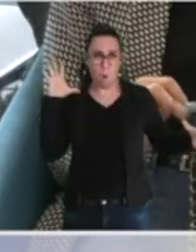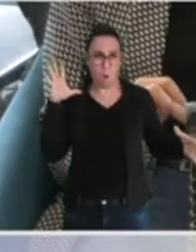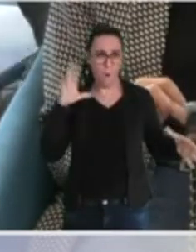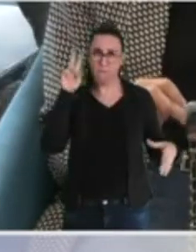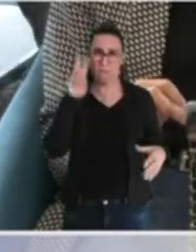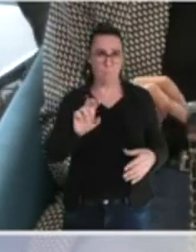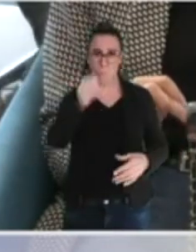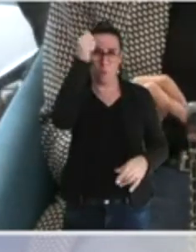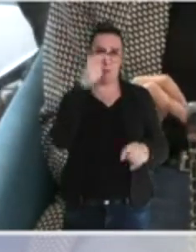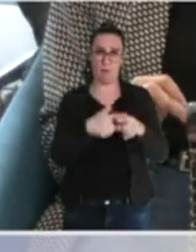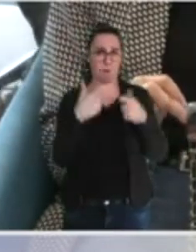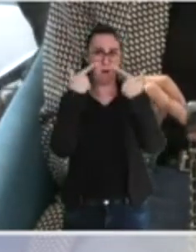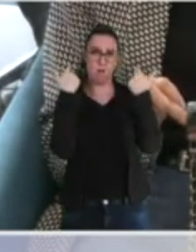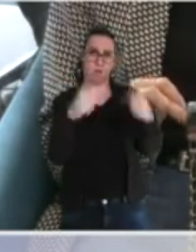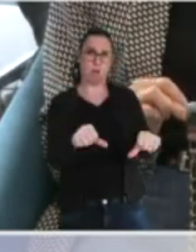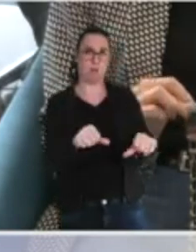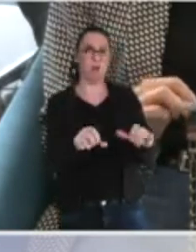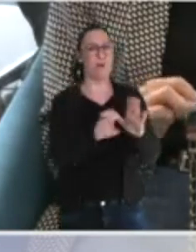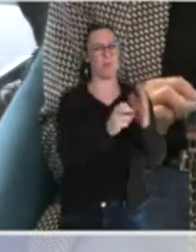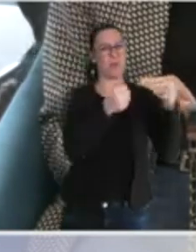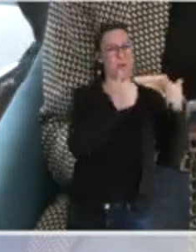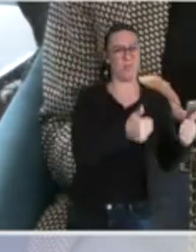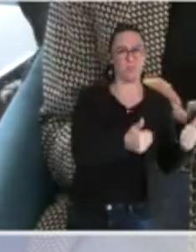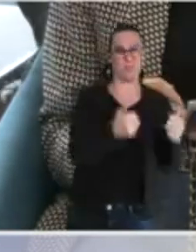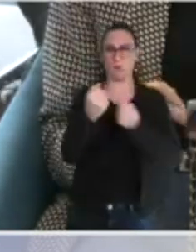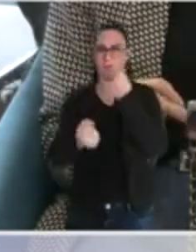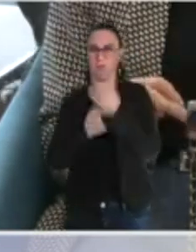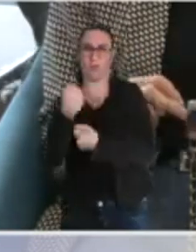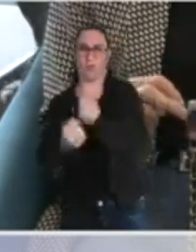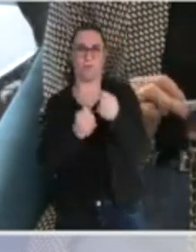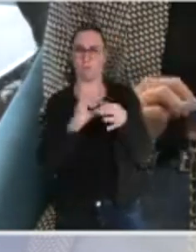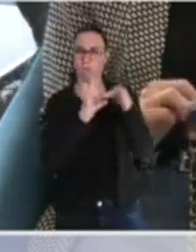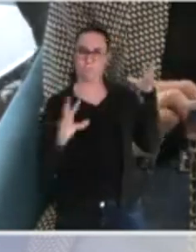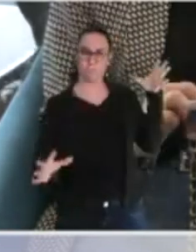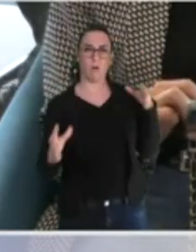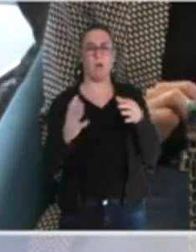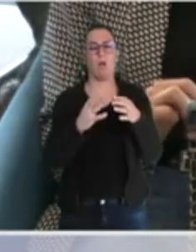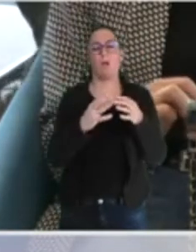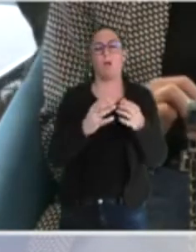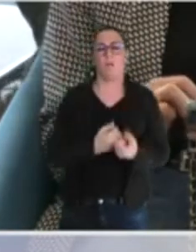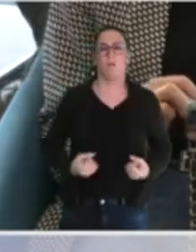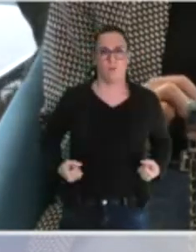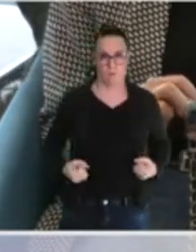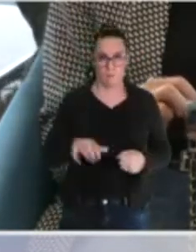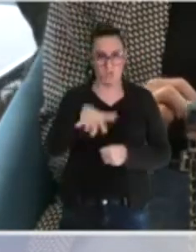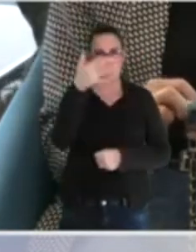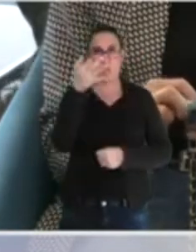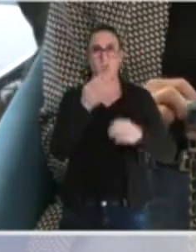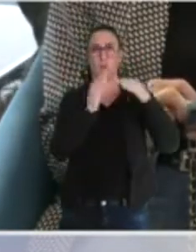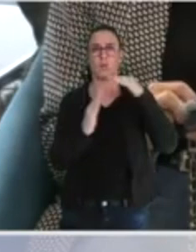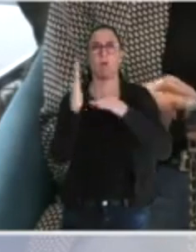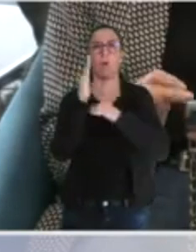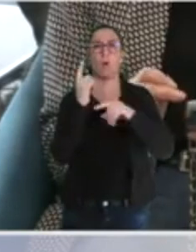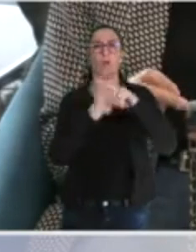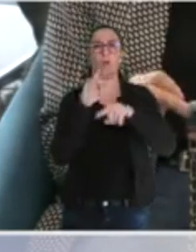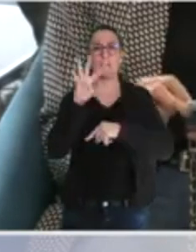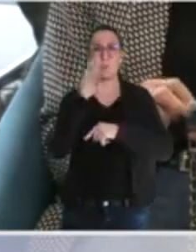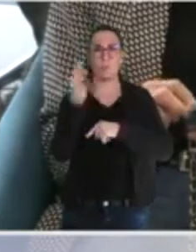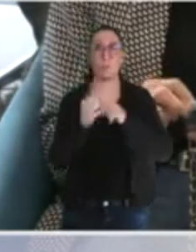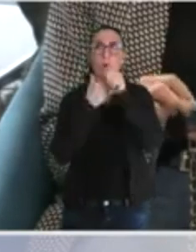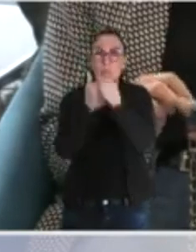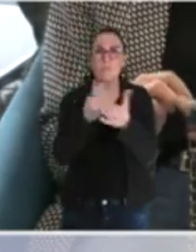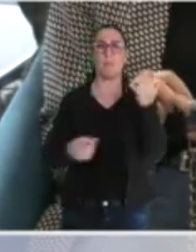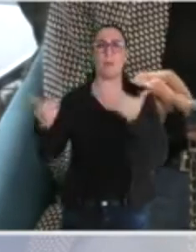entre le Grenoble qui va bien et celui qui souffre. Le taux de chômage atteint désormais 15% supérieur de 4 points à la moyenne